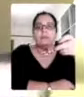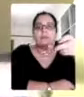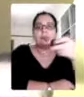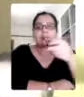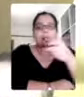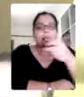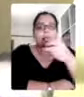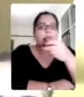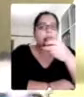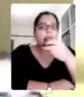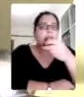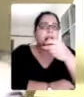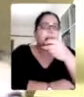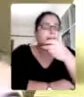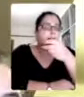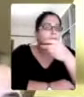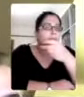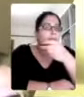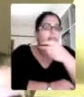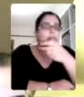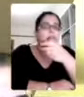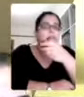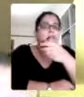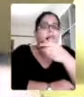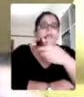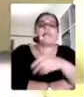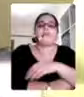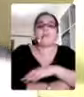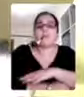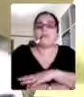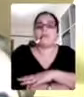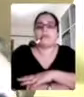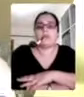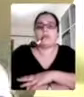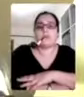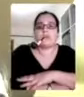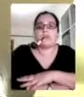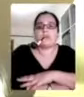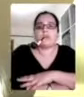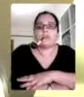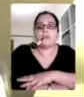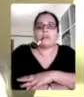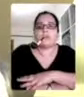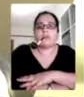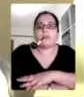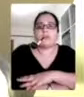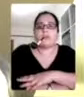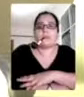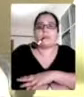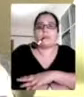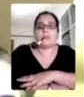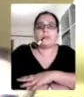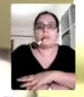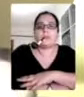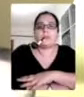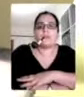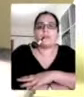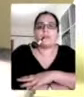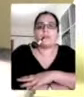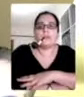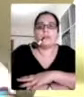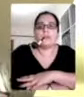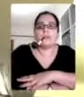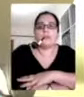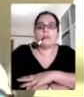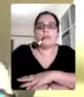Koronadan ben açıkçası parasının karşılığını çok alamadım. Ama bu tamamen özgü bir şey. Mesela Atilla abi de korona kullanır. Yıllardır